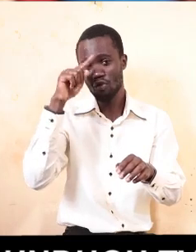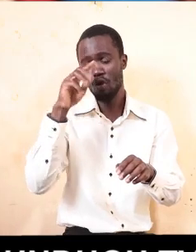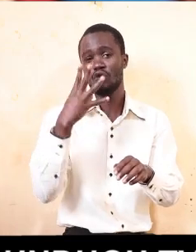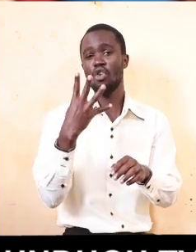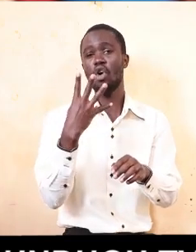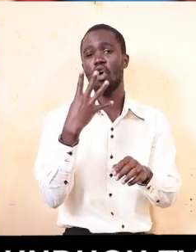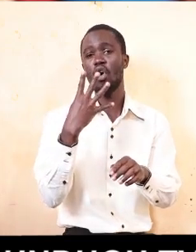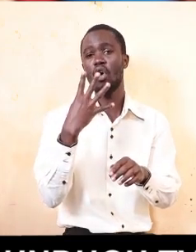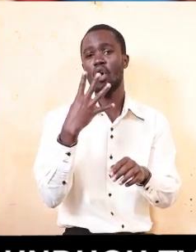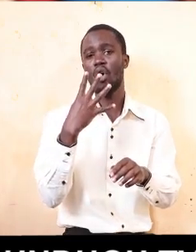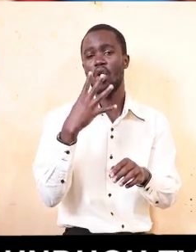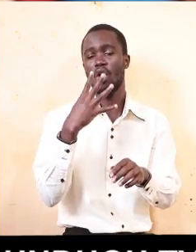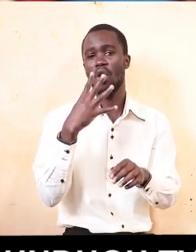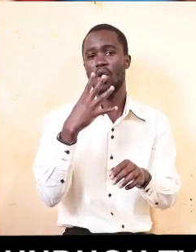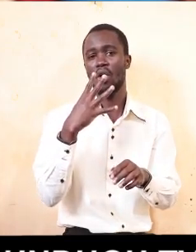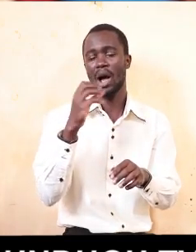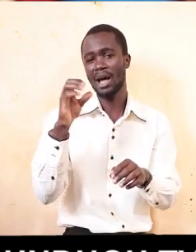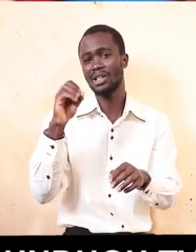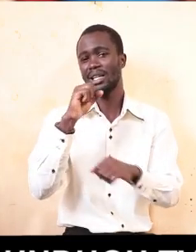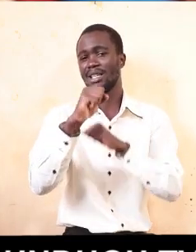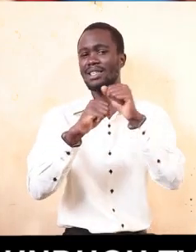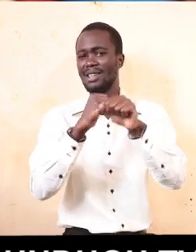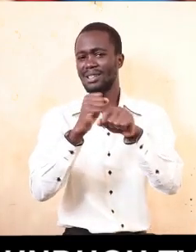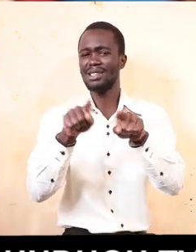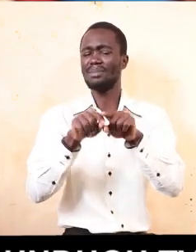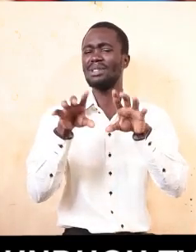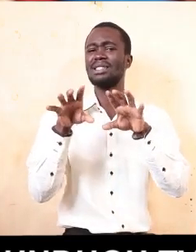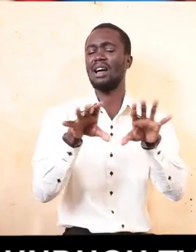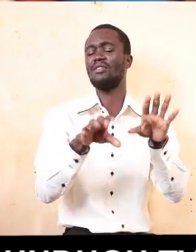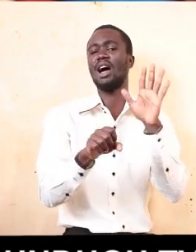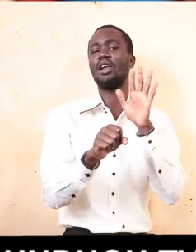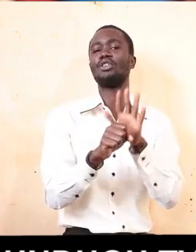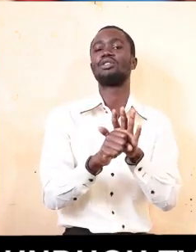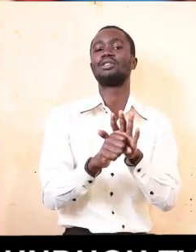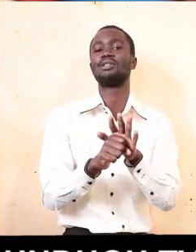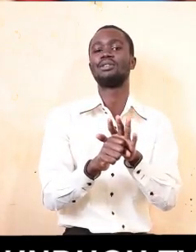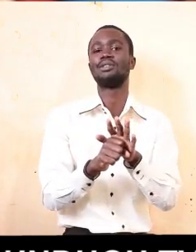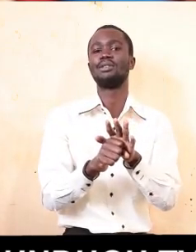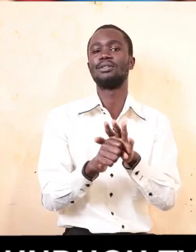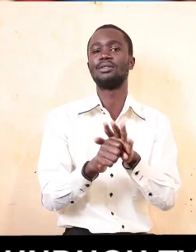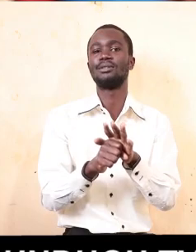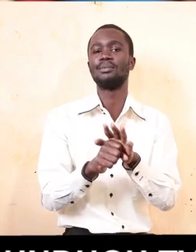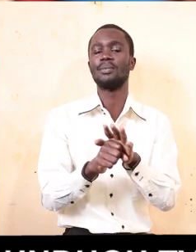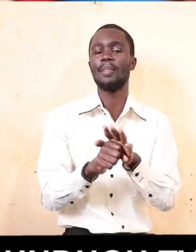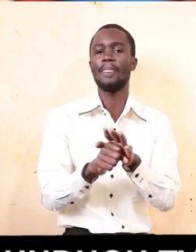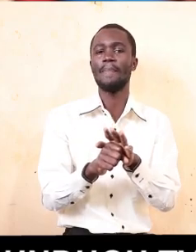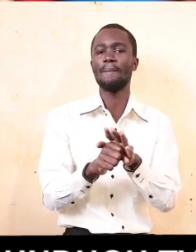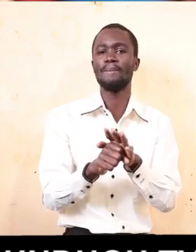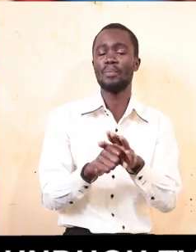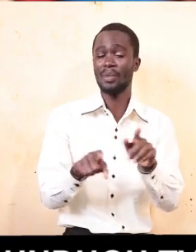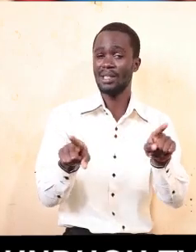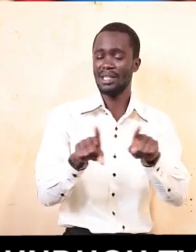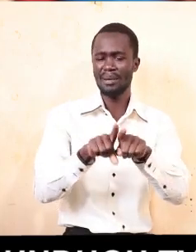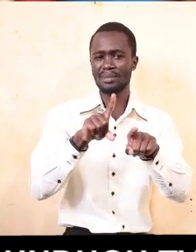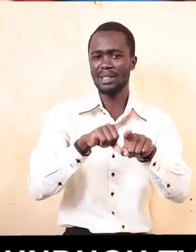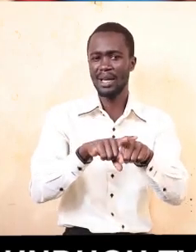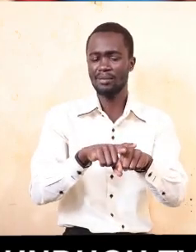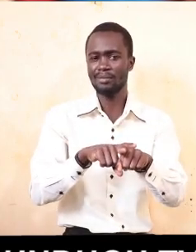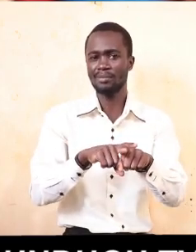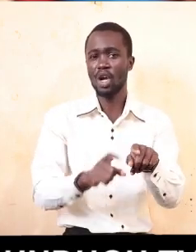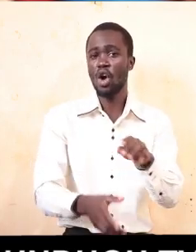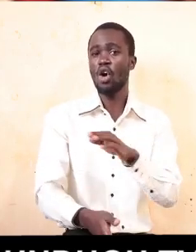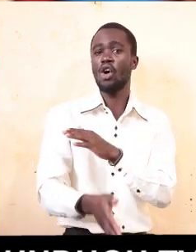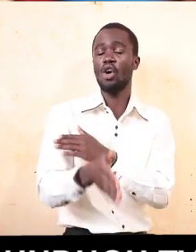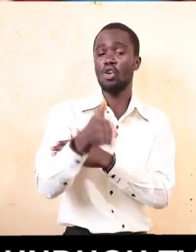400, na walithurumiwa sana. Hata wakati Musa alipo wakomboa,